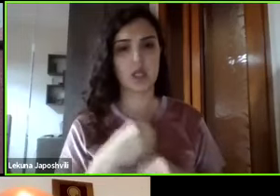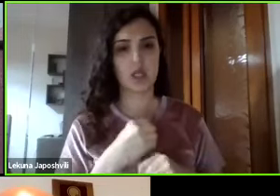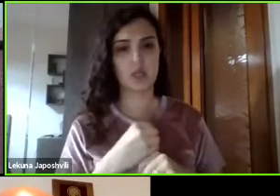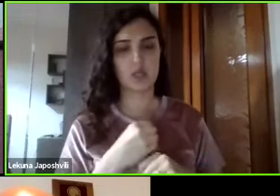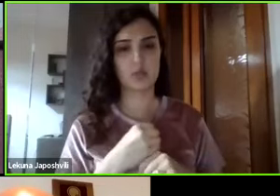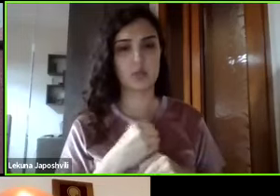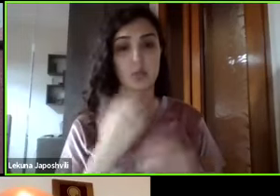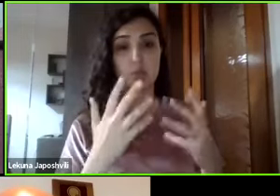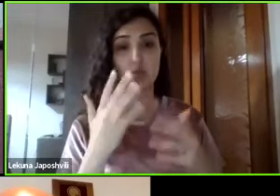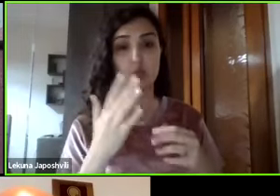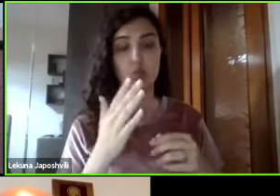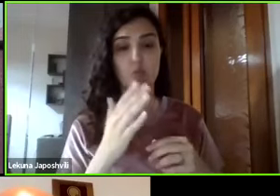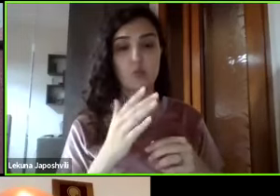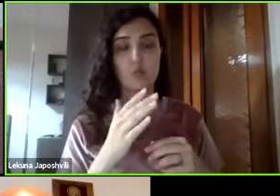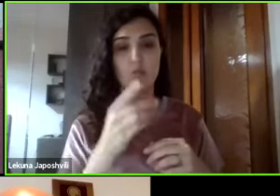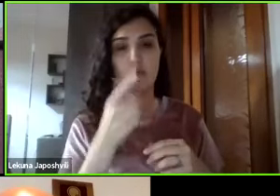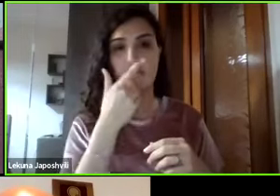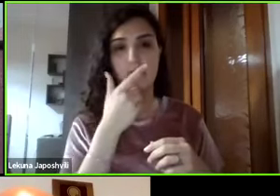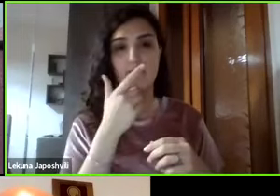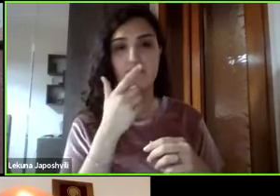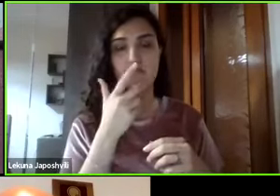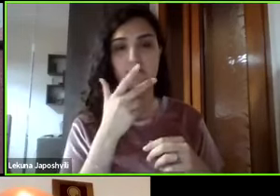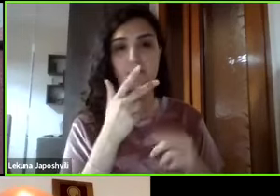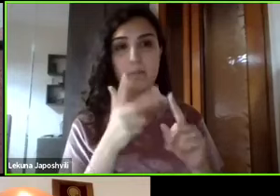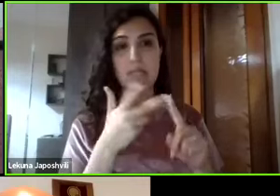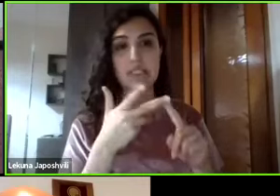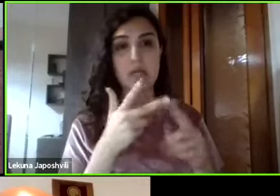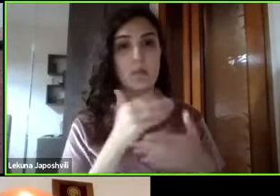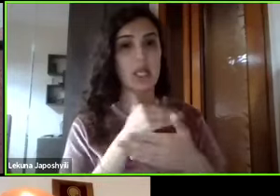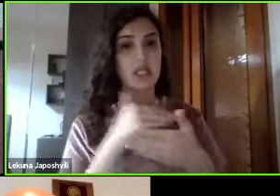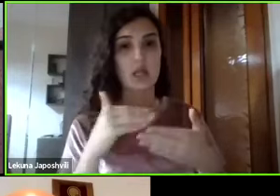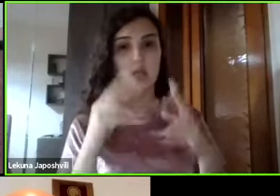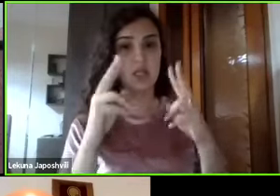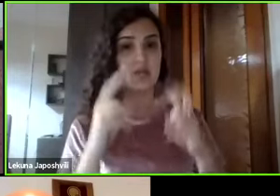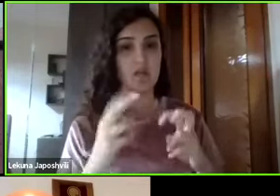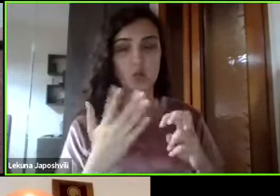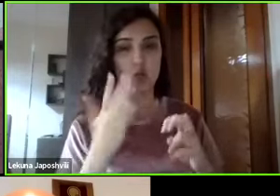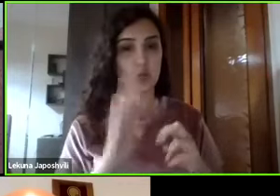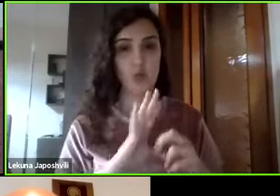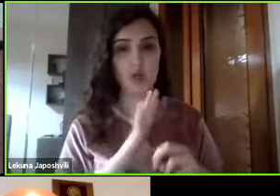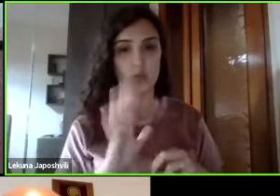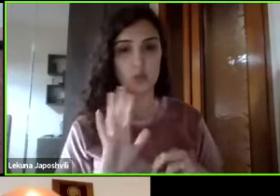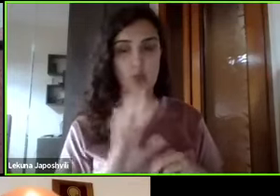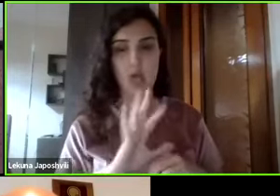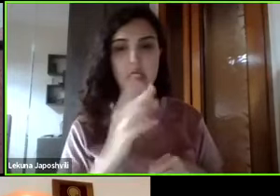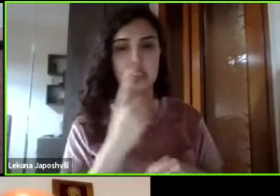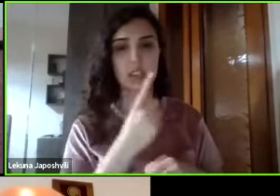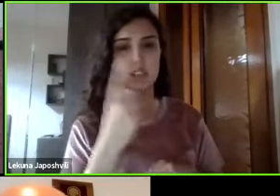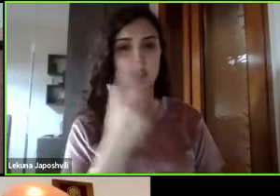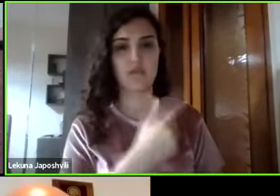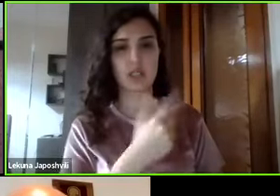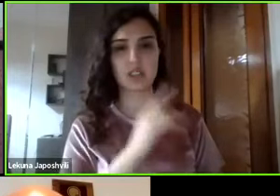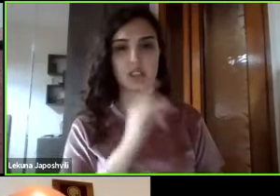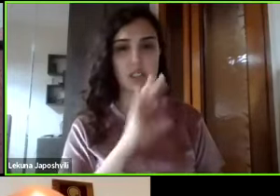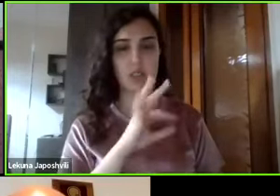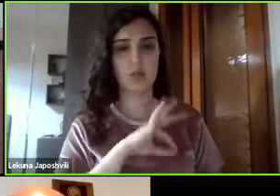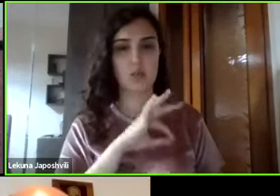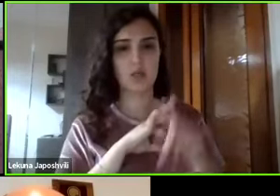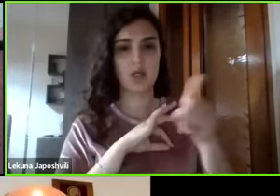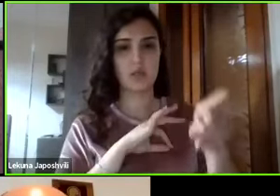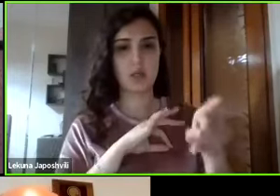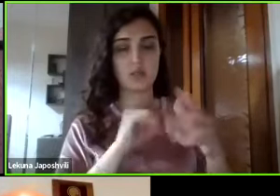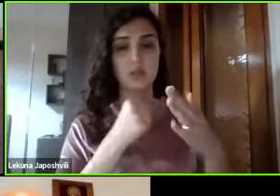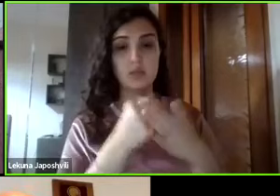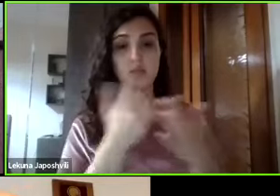ვინაიდან თუ ვაქცინა ვერ გაიარა მესამე ეტაპი კვლევის, არც ერთი ვაქცინა არ წავა მოხმარებლამდე, მაგრამ